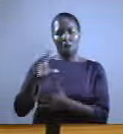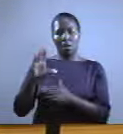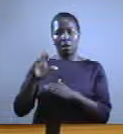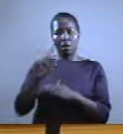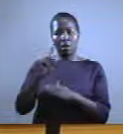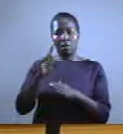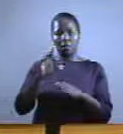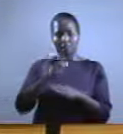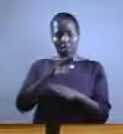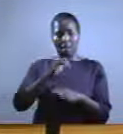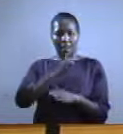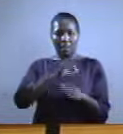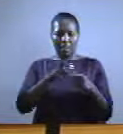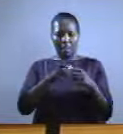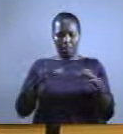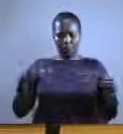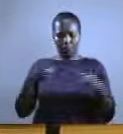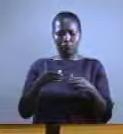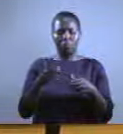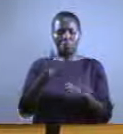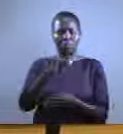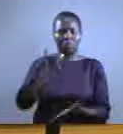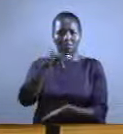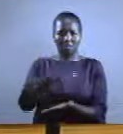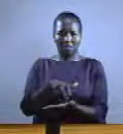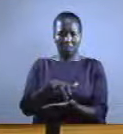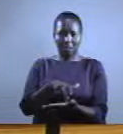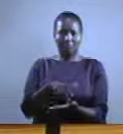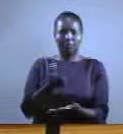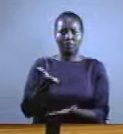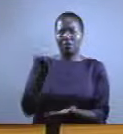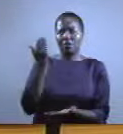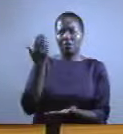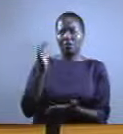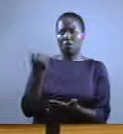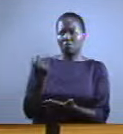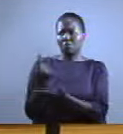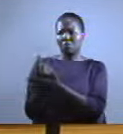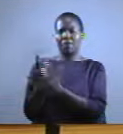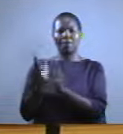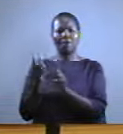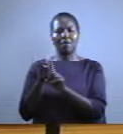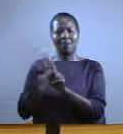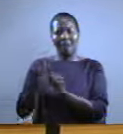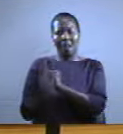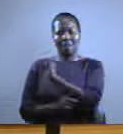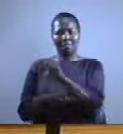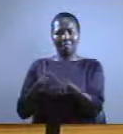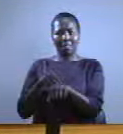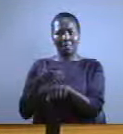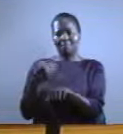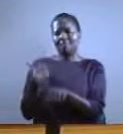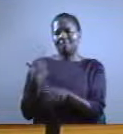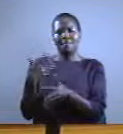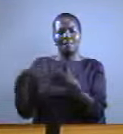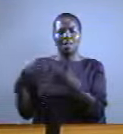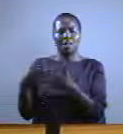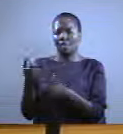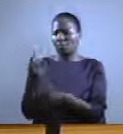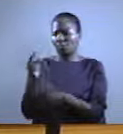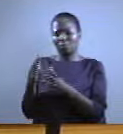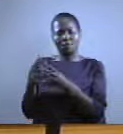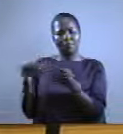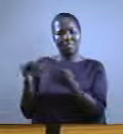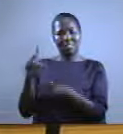Hierdie saak is eers op die laaste oomblik deur die DA te berde gebring, toe die staande komitee op die punt was om die wetsontwerp af